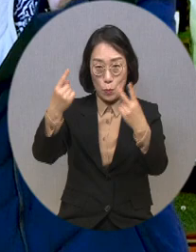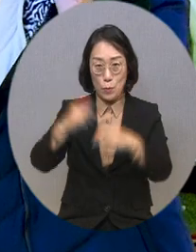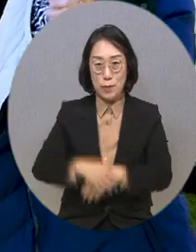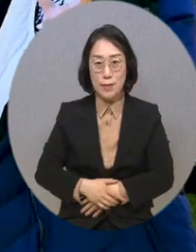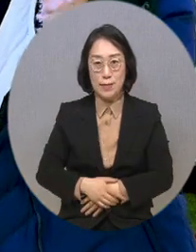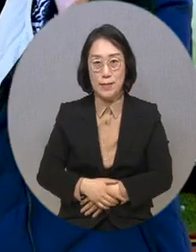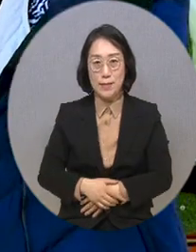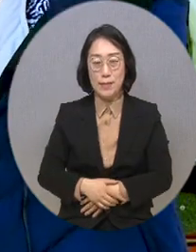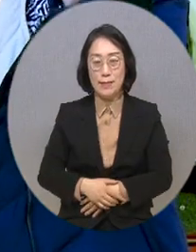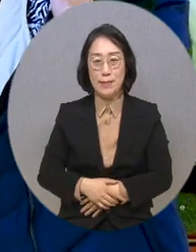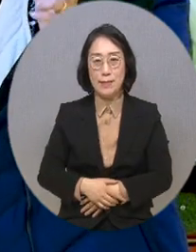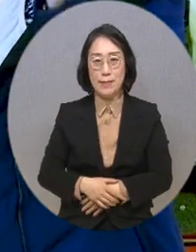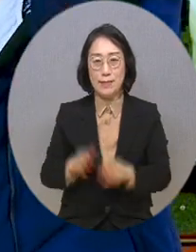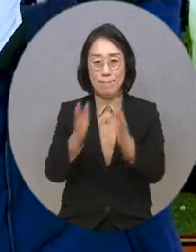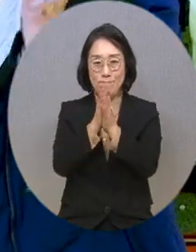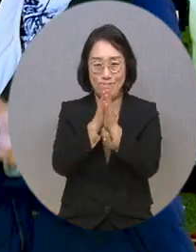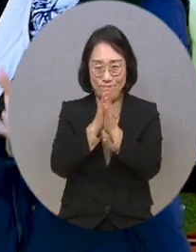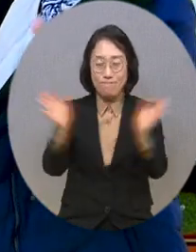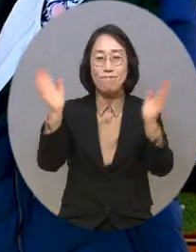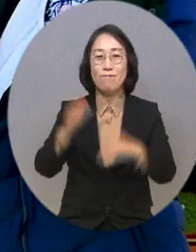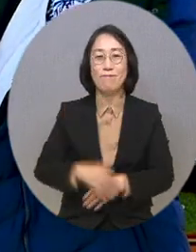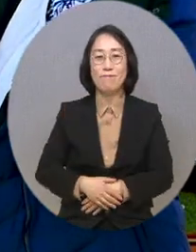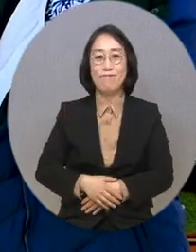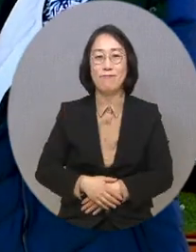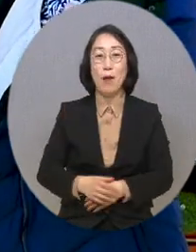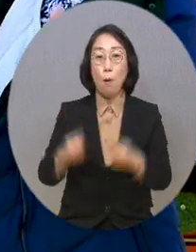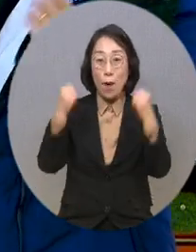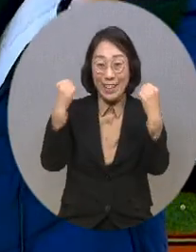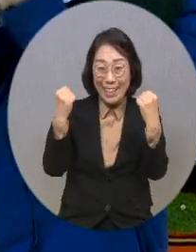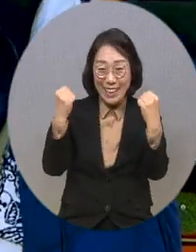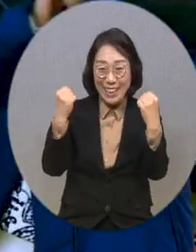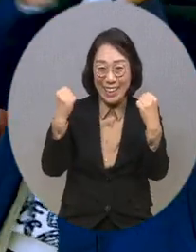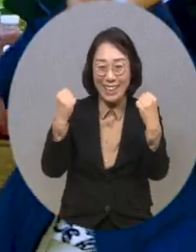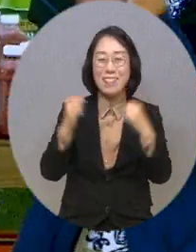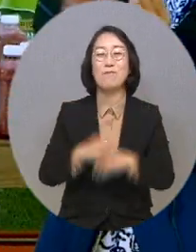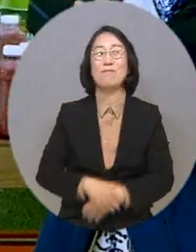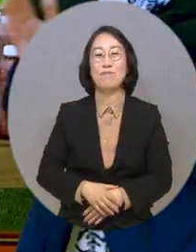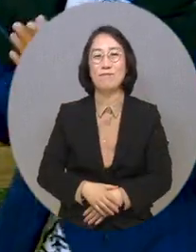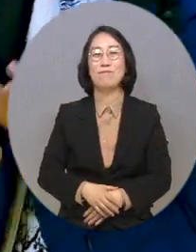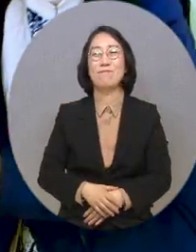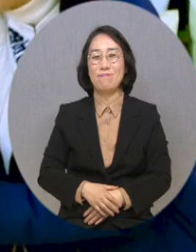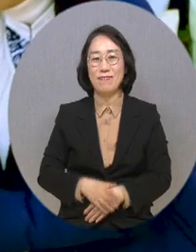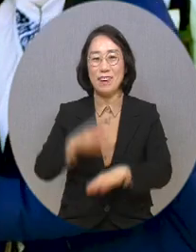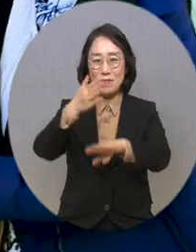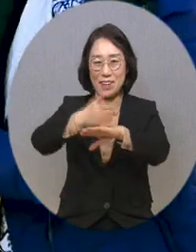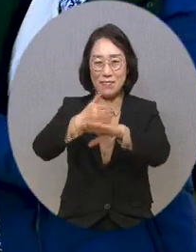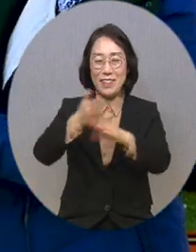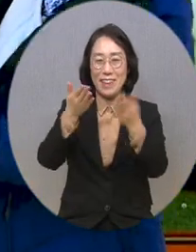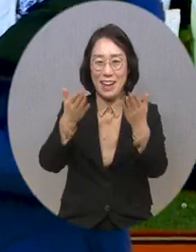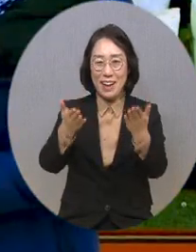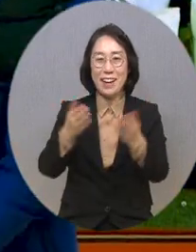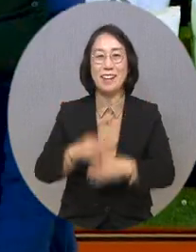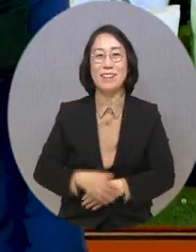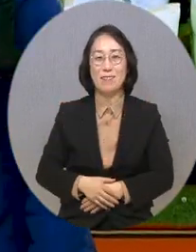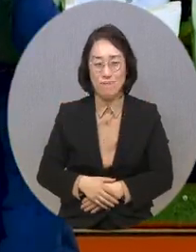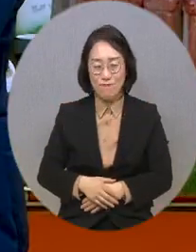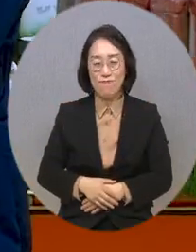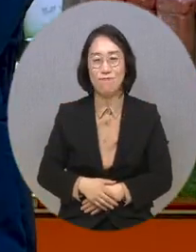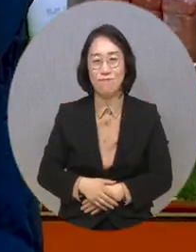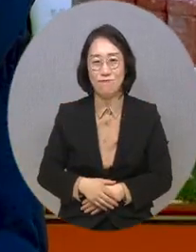라스트 공보 시간 시작. 보성차 화이팅! 화이팅! 화이팅! 화이팅!